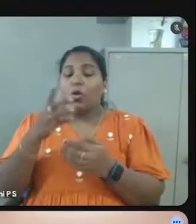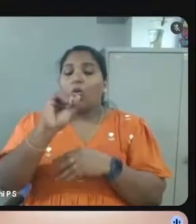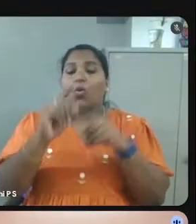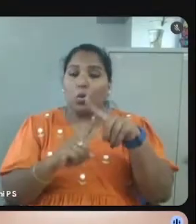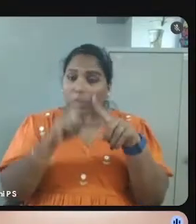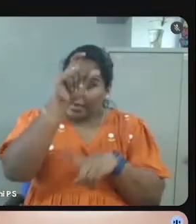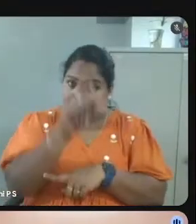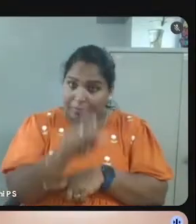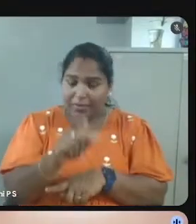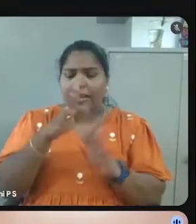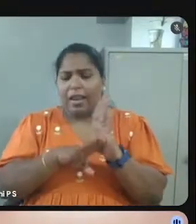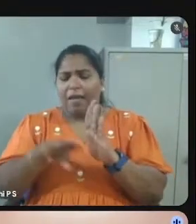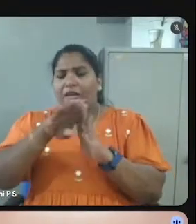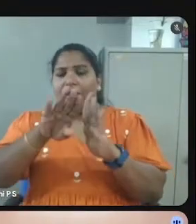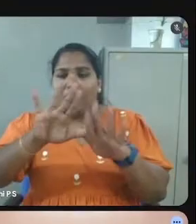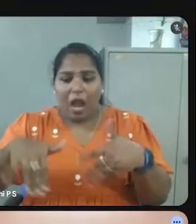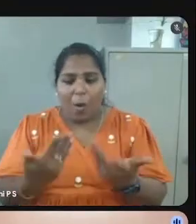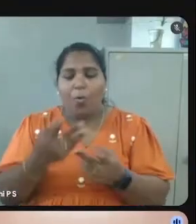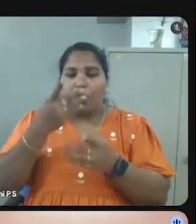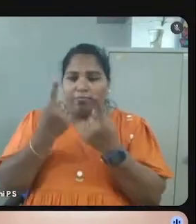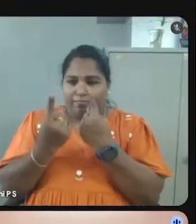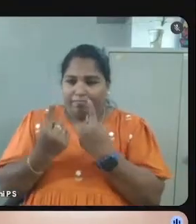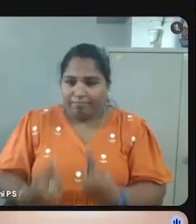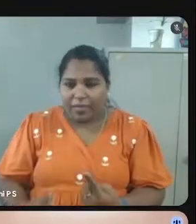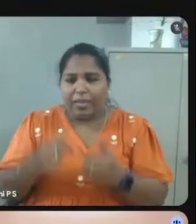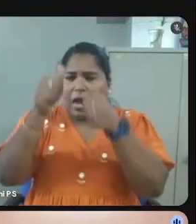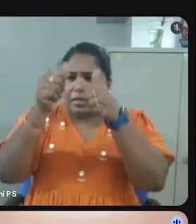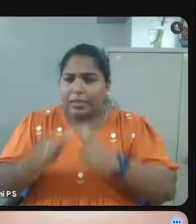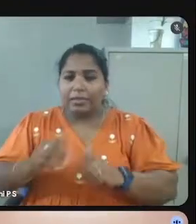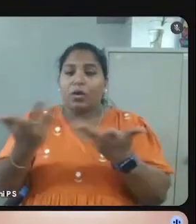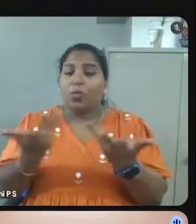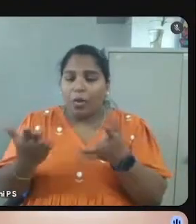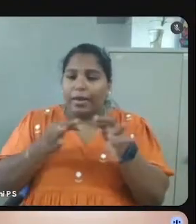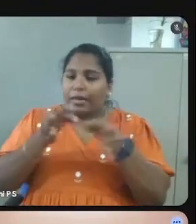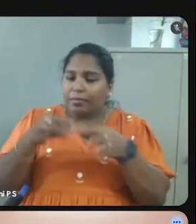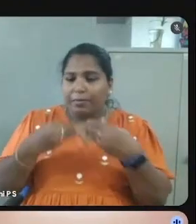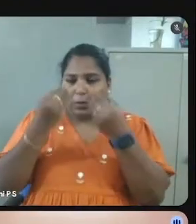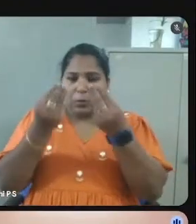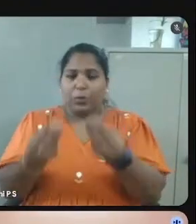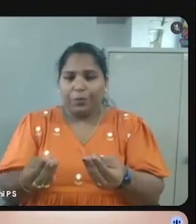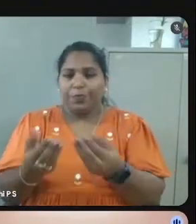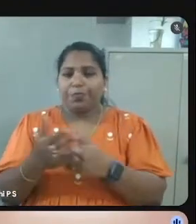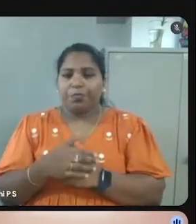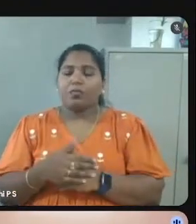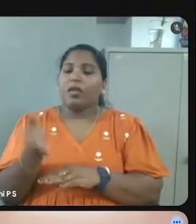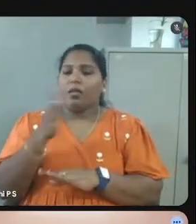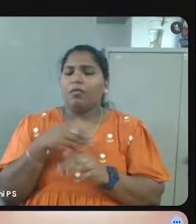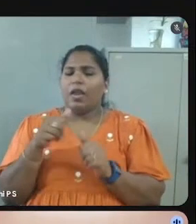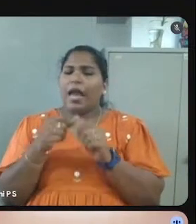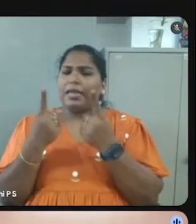തെറപ്പിസ്റ്റ് ആ സ്റ്റേജ് അനുസരിച്ച് അനാലിസിസും ഔട്ട്കംസും ചെയ്യുന്നുണ്ട്. അത് നമുക്കൊരു അസസ്മെന്റ് പറഞ്ഞ ഞാനൊരു അസസ്മെന്റ്